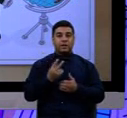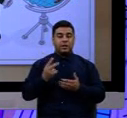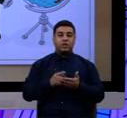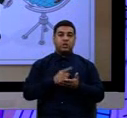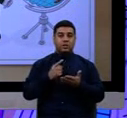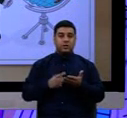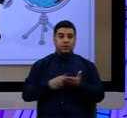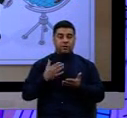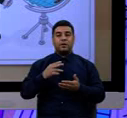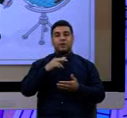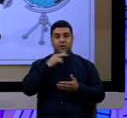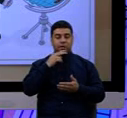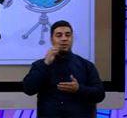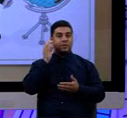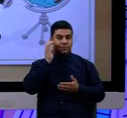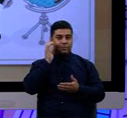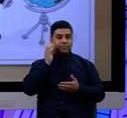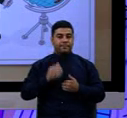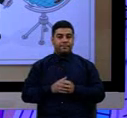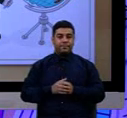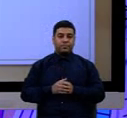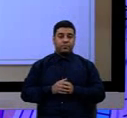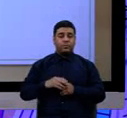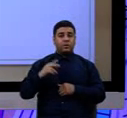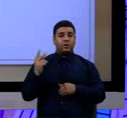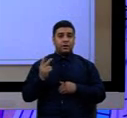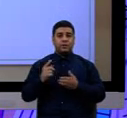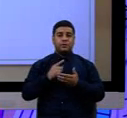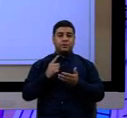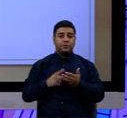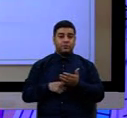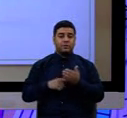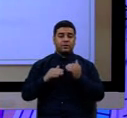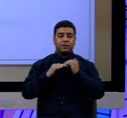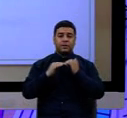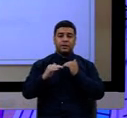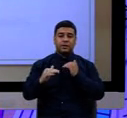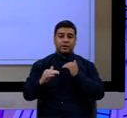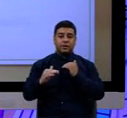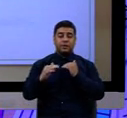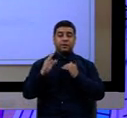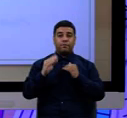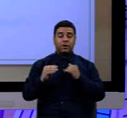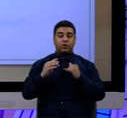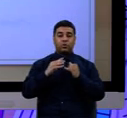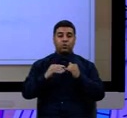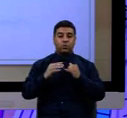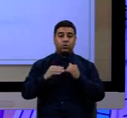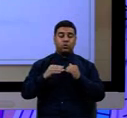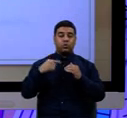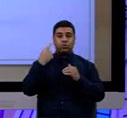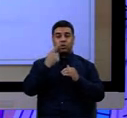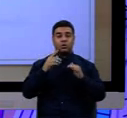2-savol. Diqqat qiling bolajonlar. 2-savol. tekisliklarda yer